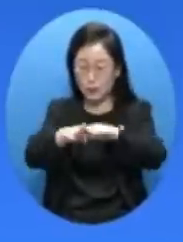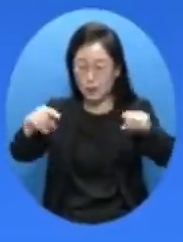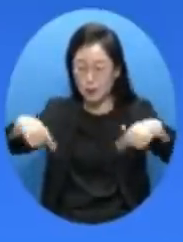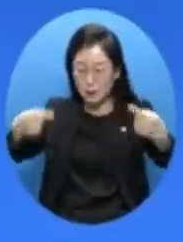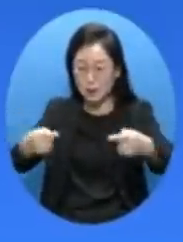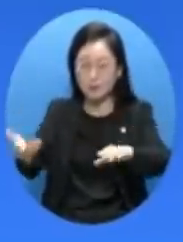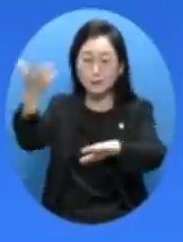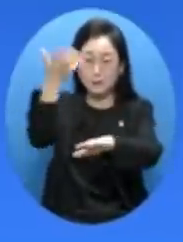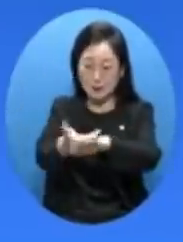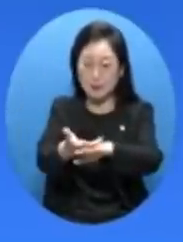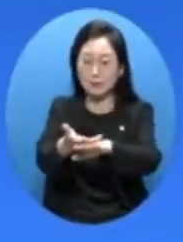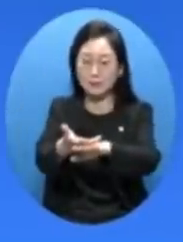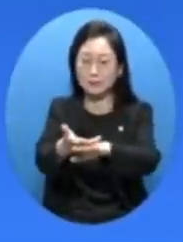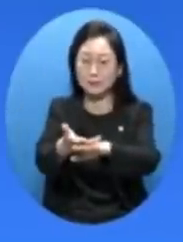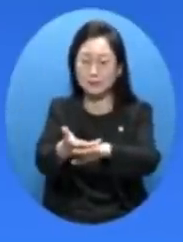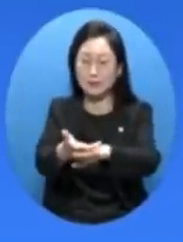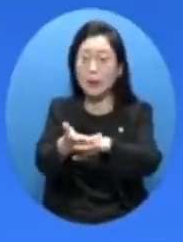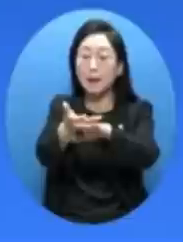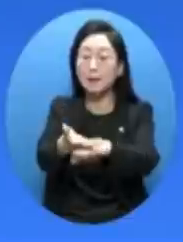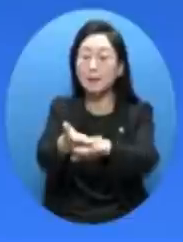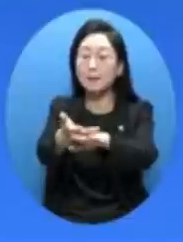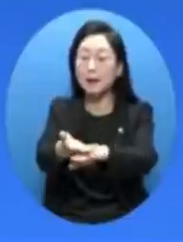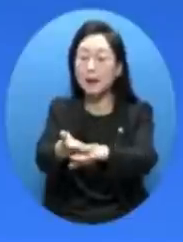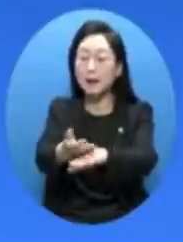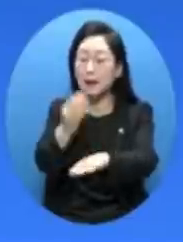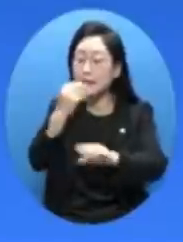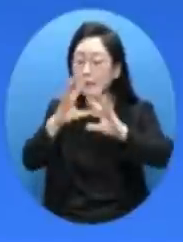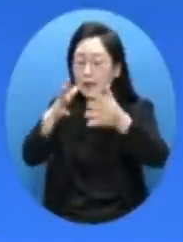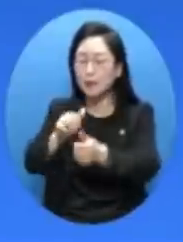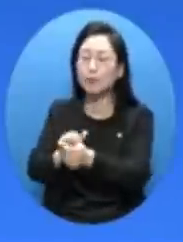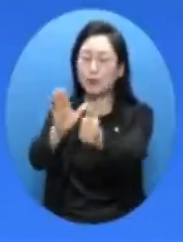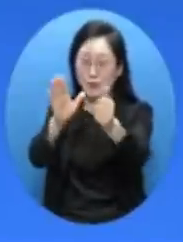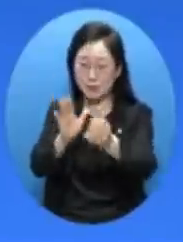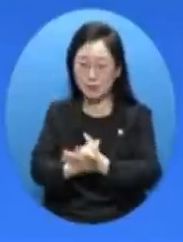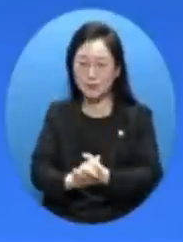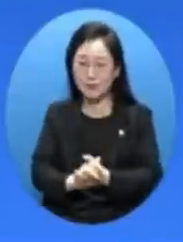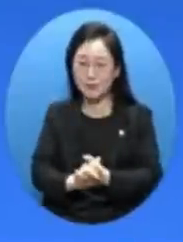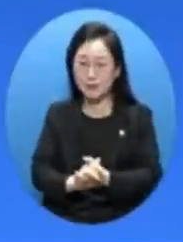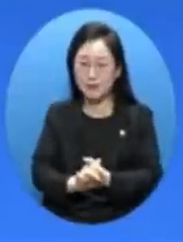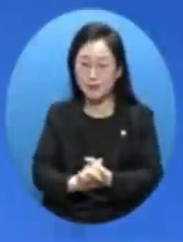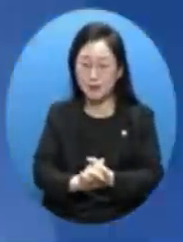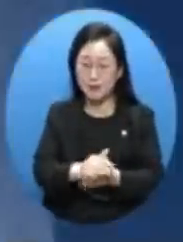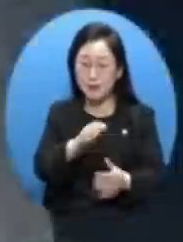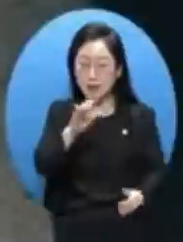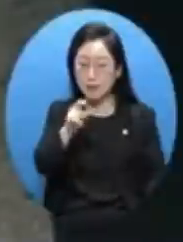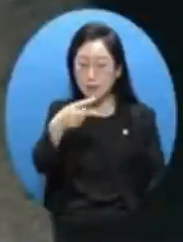그 수레에 실어서 이스라엘으로 돌려보냅니다. 베스메스로